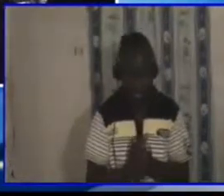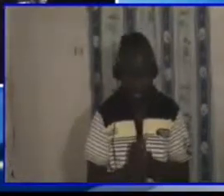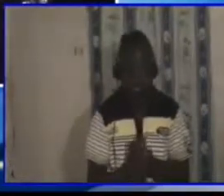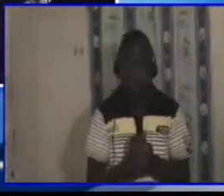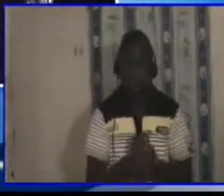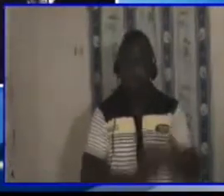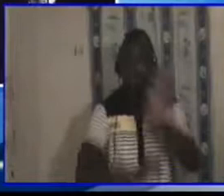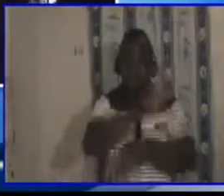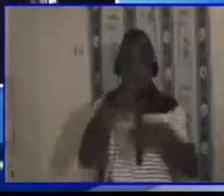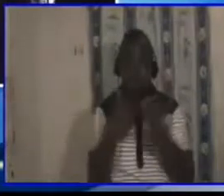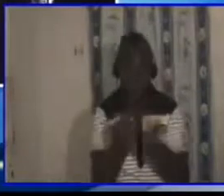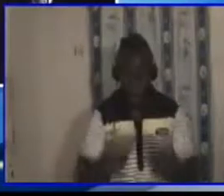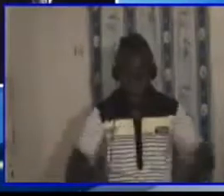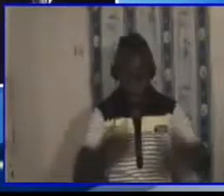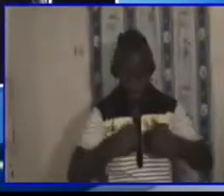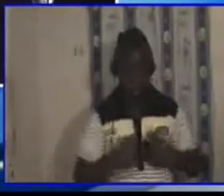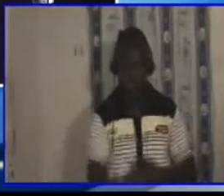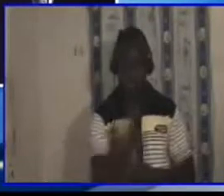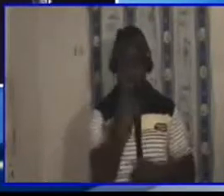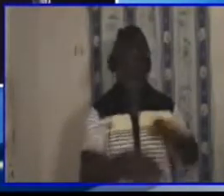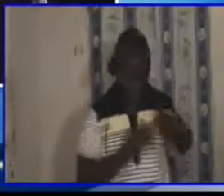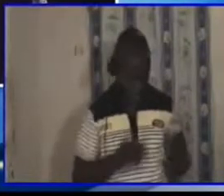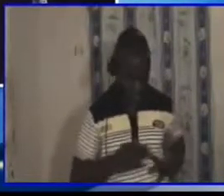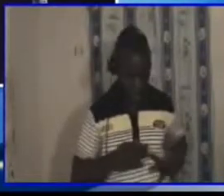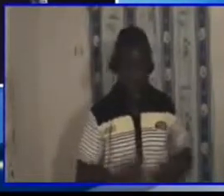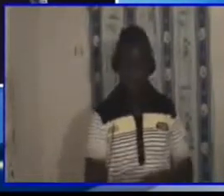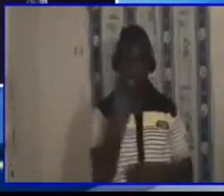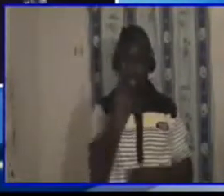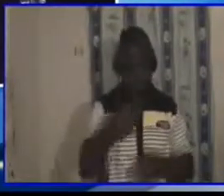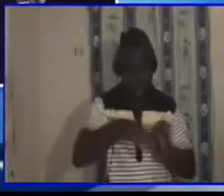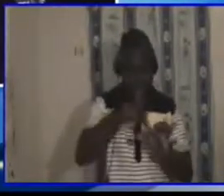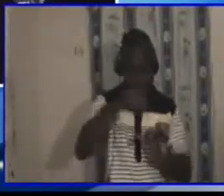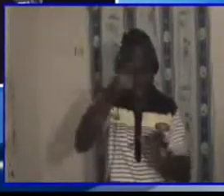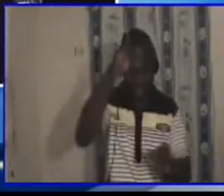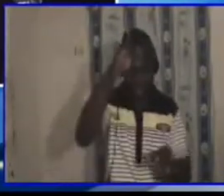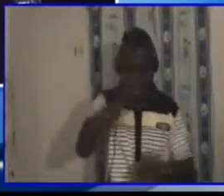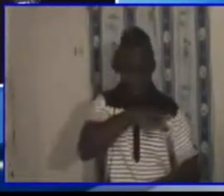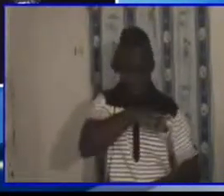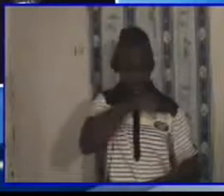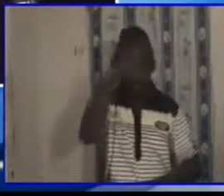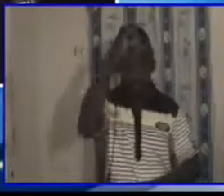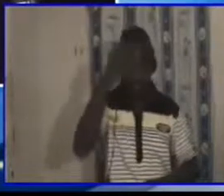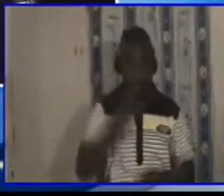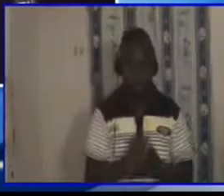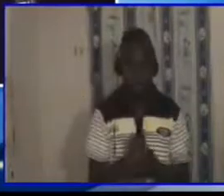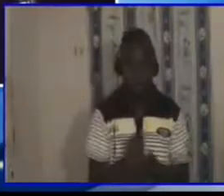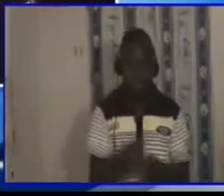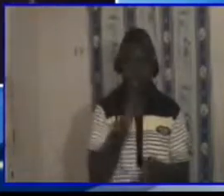non c'era alcuna falsa dottrina né alcuna divisione